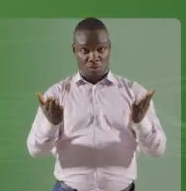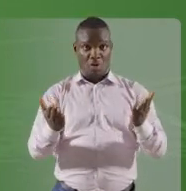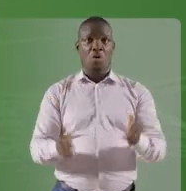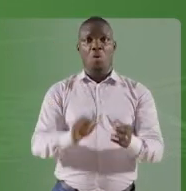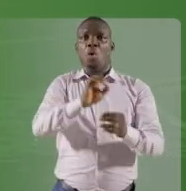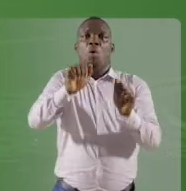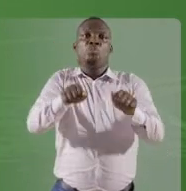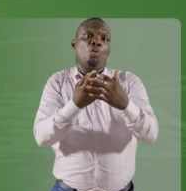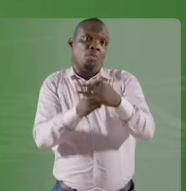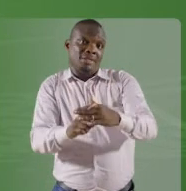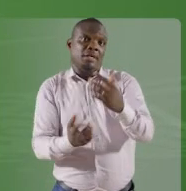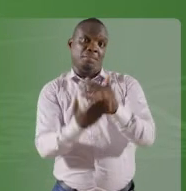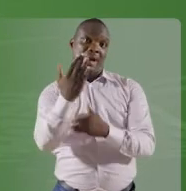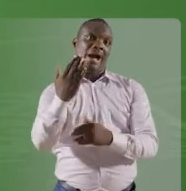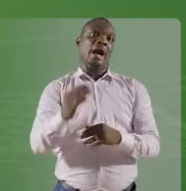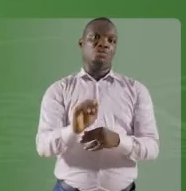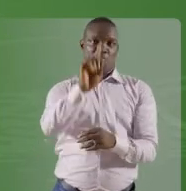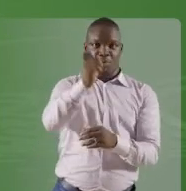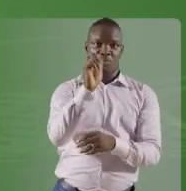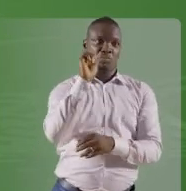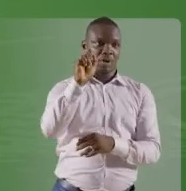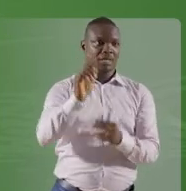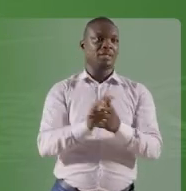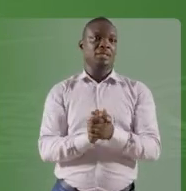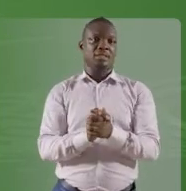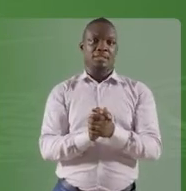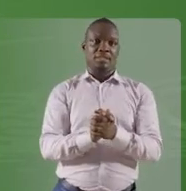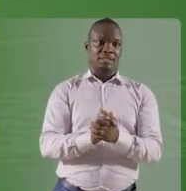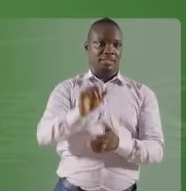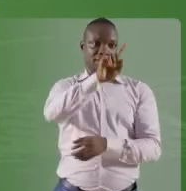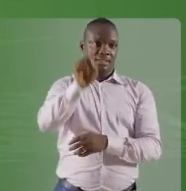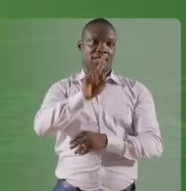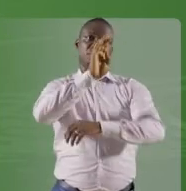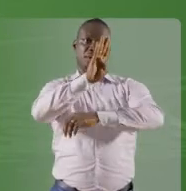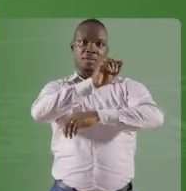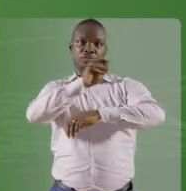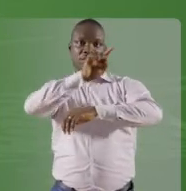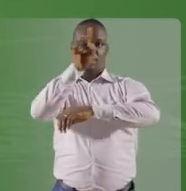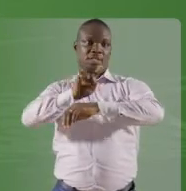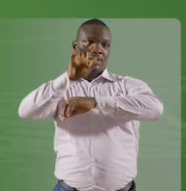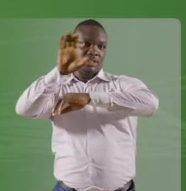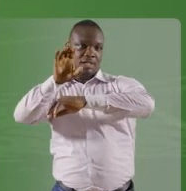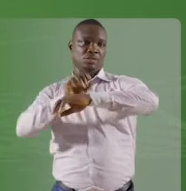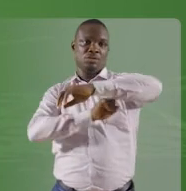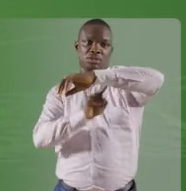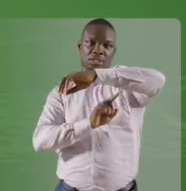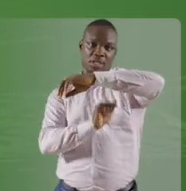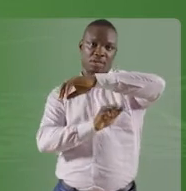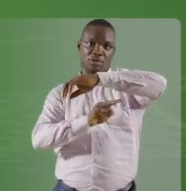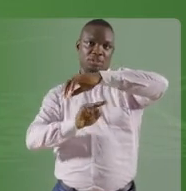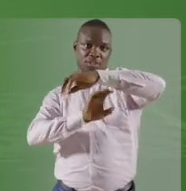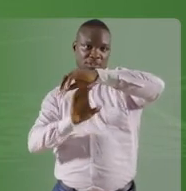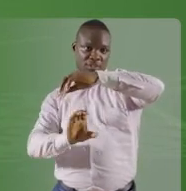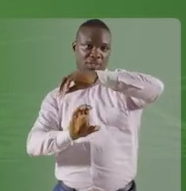Bon, on commence par le dernier point. ZB moins ZC sur ZA moins ZC.